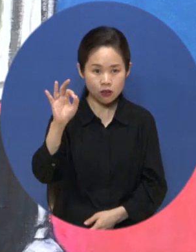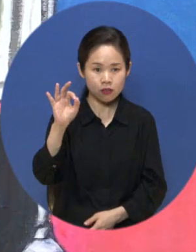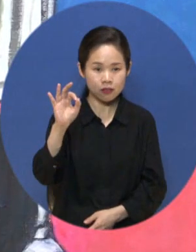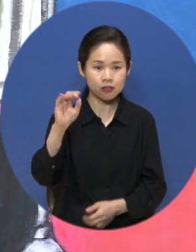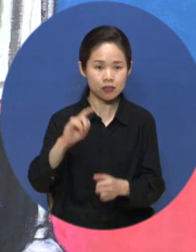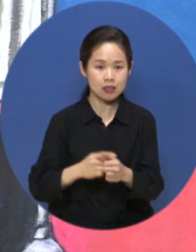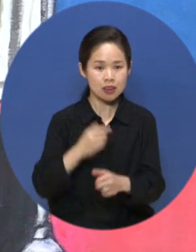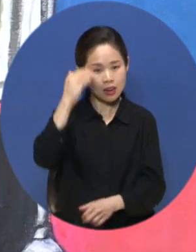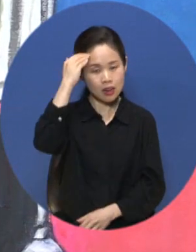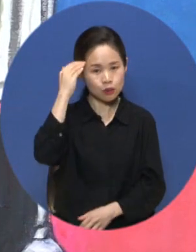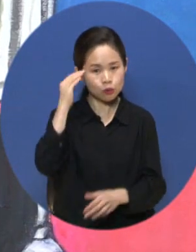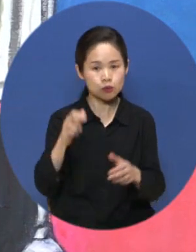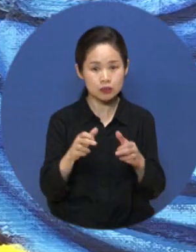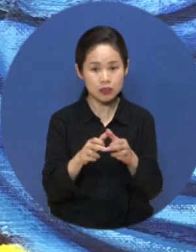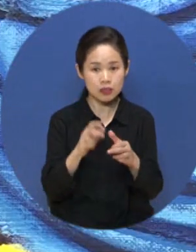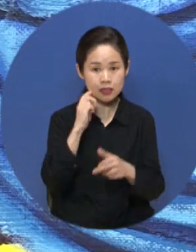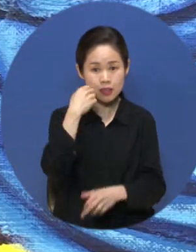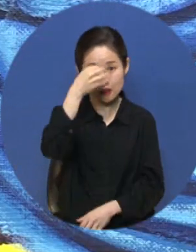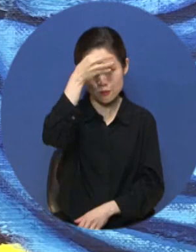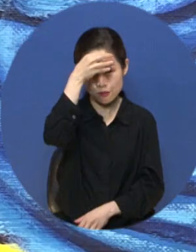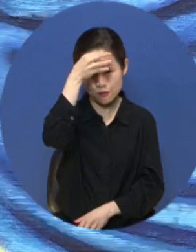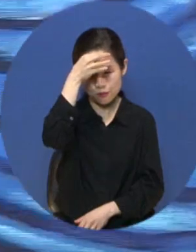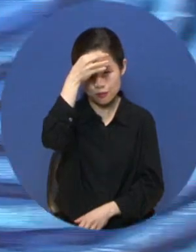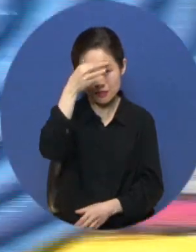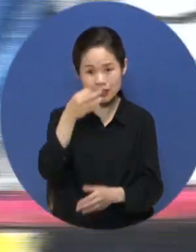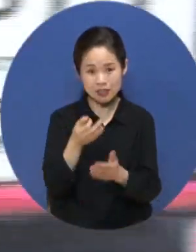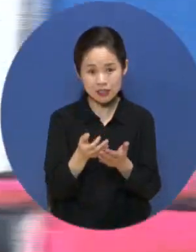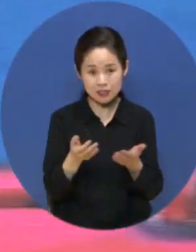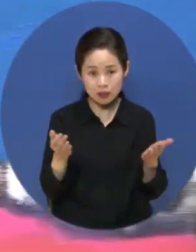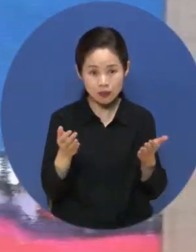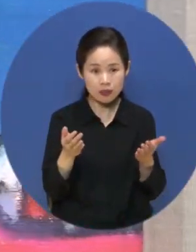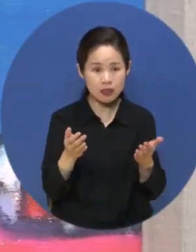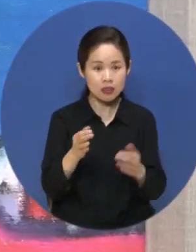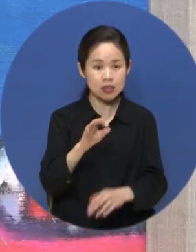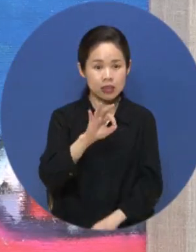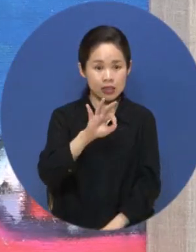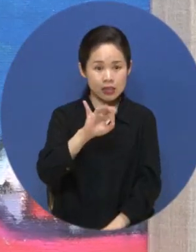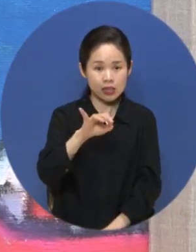한국장애인예술인협회가 주관하는 이원형 어워드의 수상자로 선정되기도 했는데요.